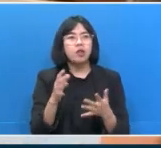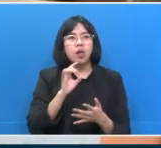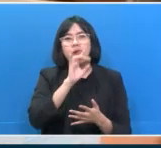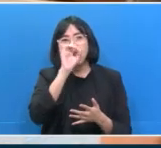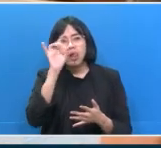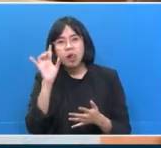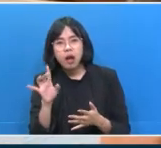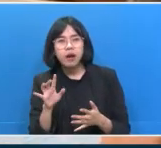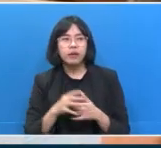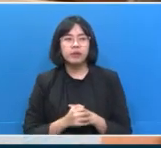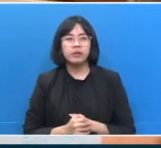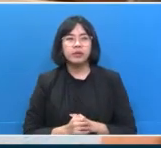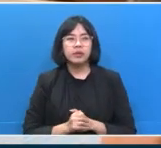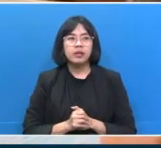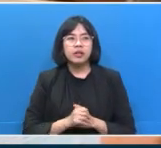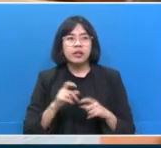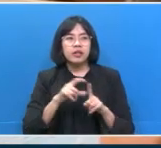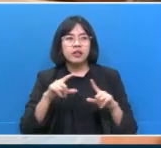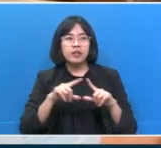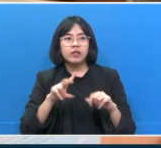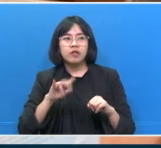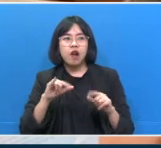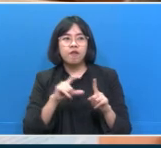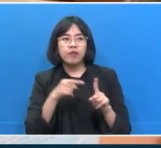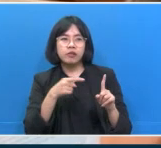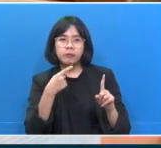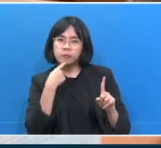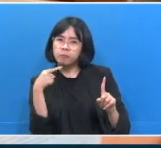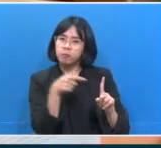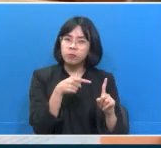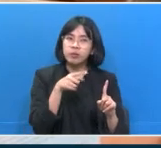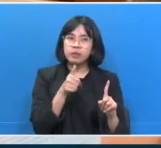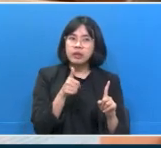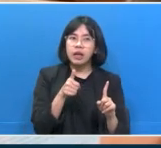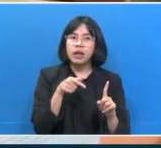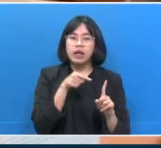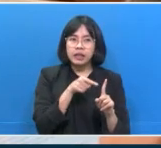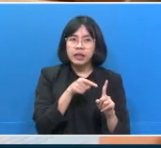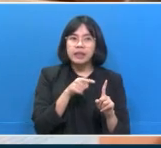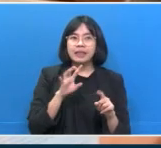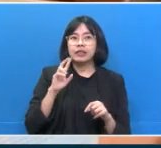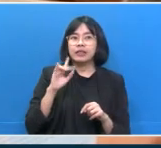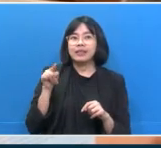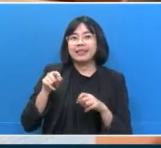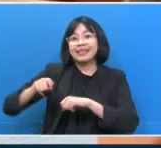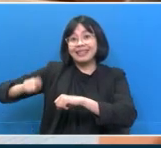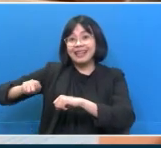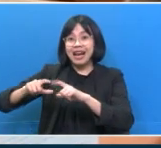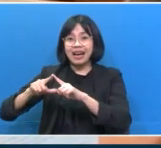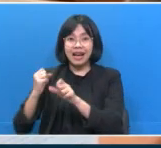menyelesaikan David. Persis seperti di minutasi sidang Agnes